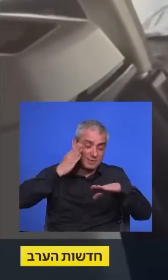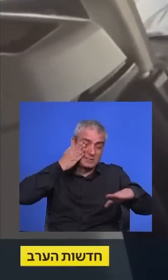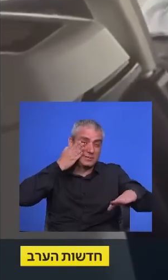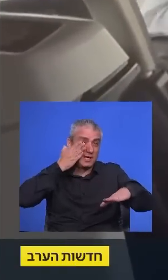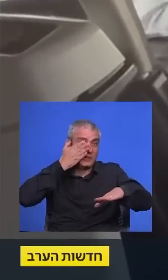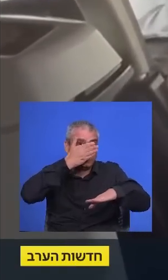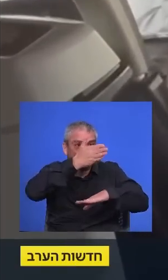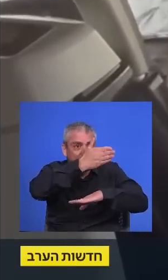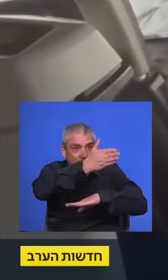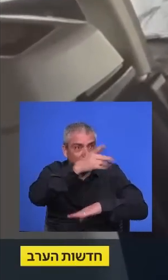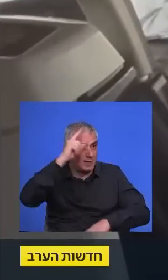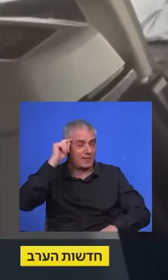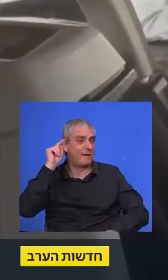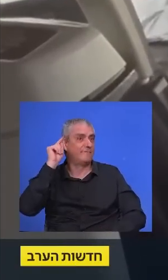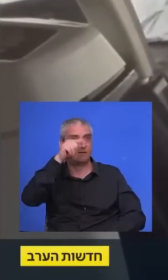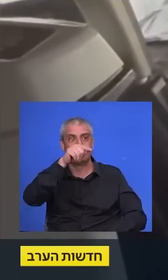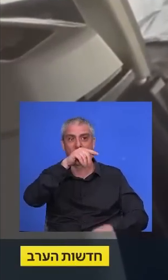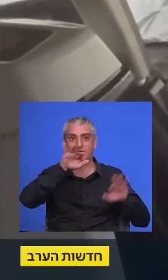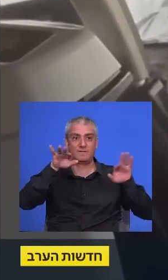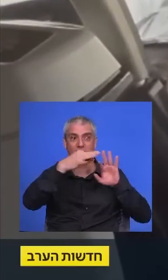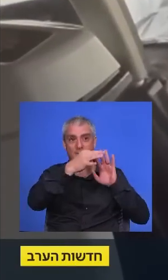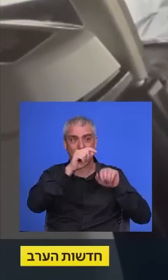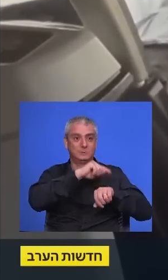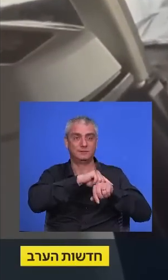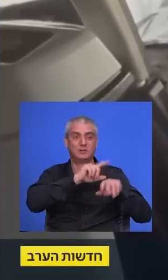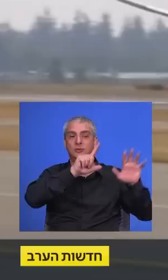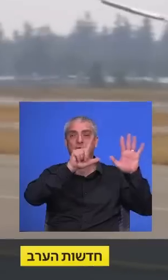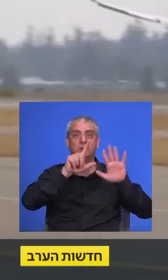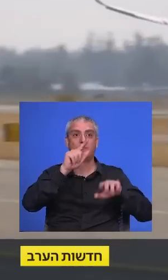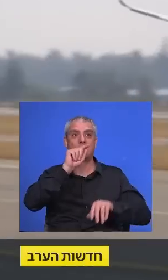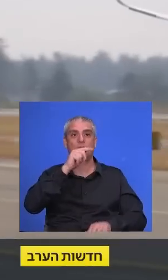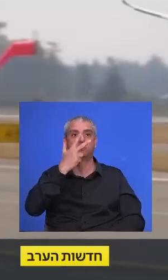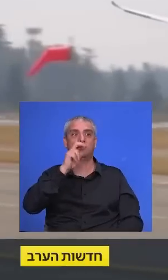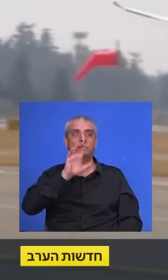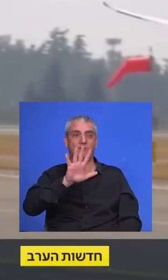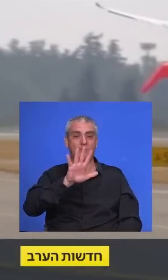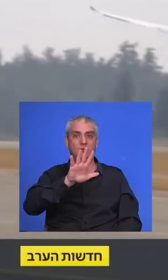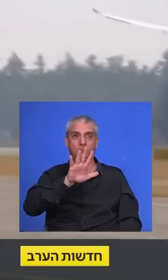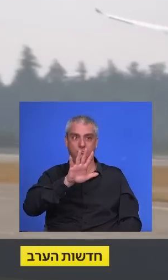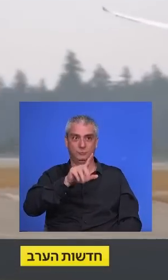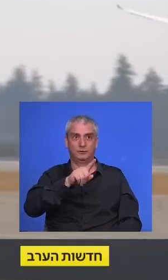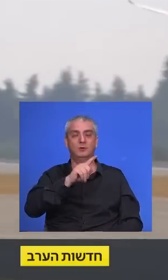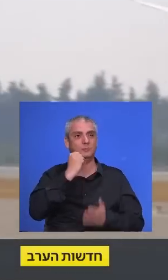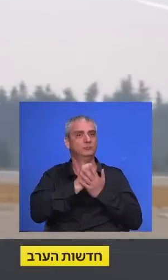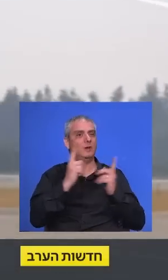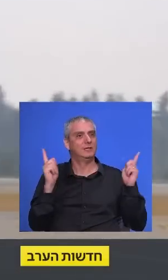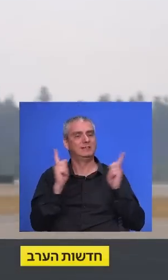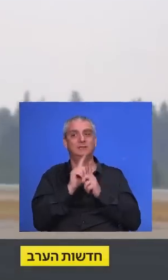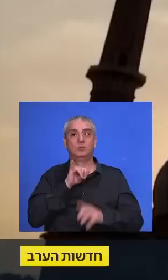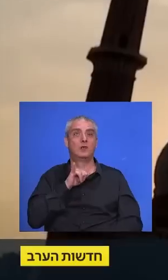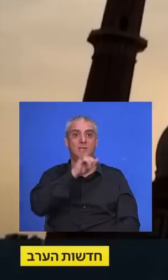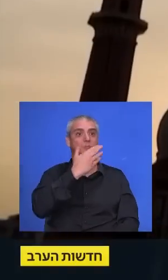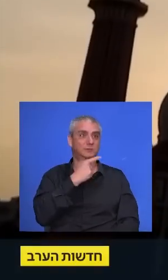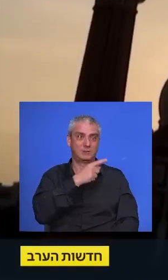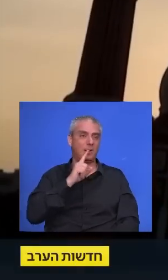הישר מתל אביב לבנקוק, זמן טיסה 7:35 שעות. האישור מאפשר קיצור משך הטיסות מישראל